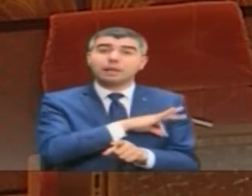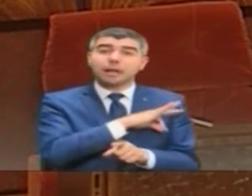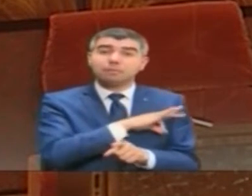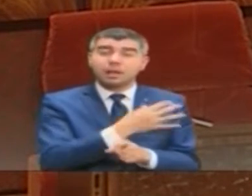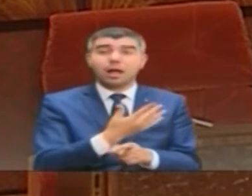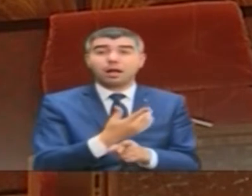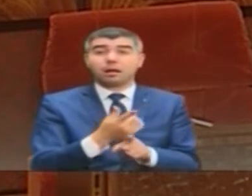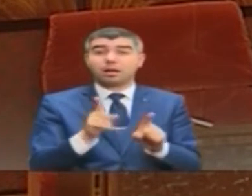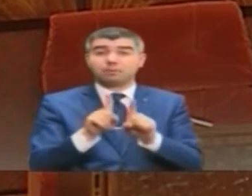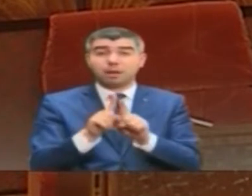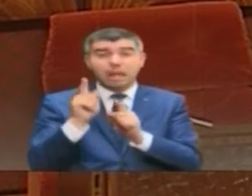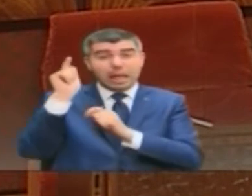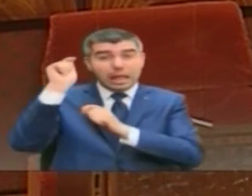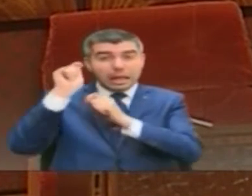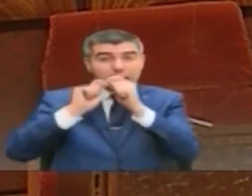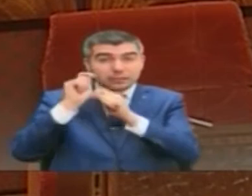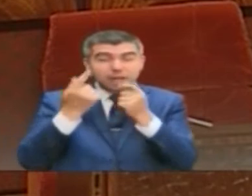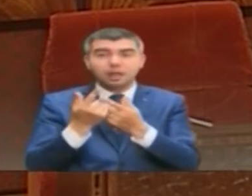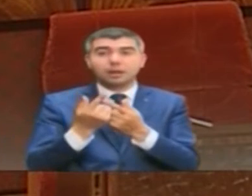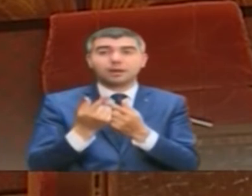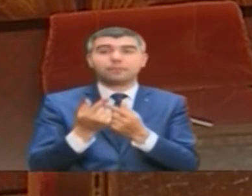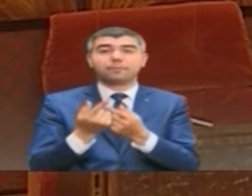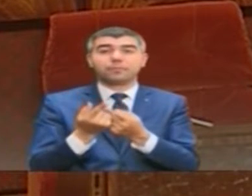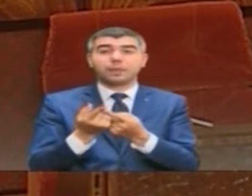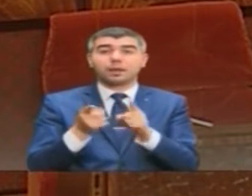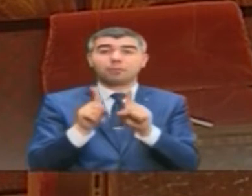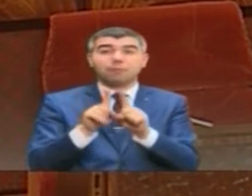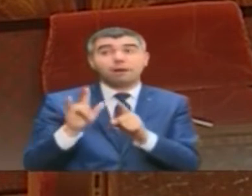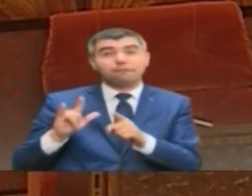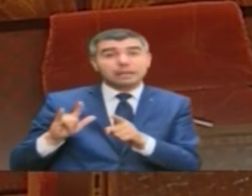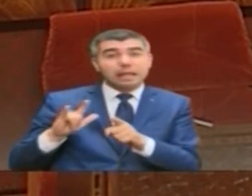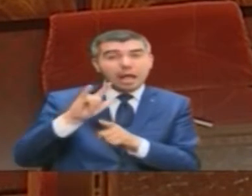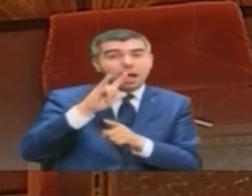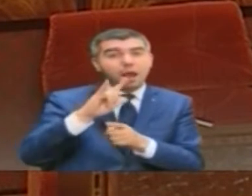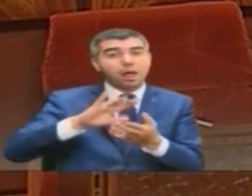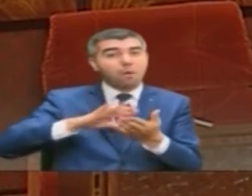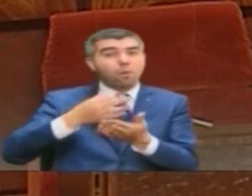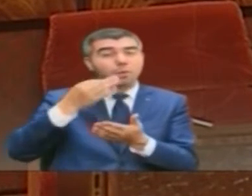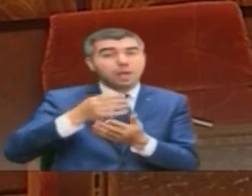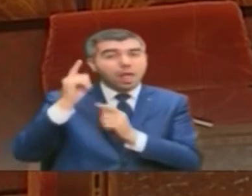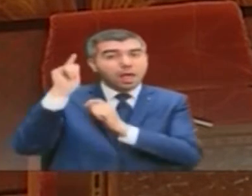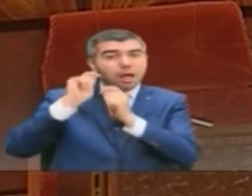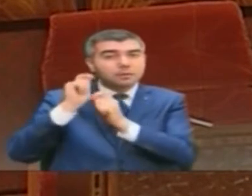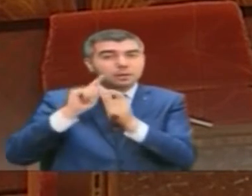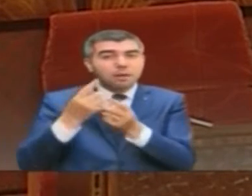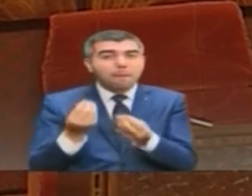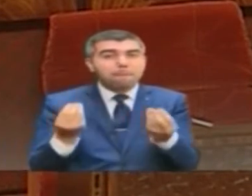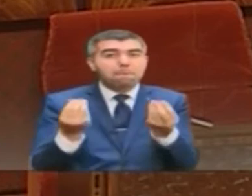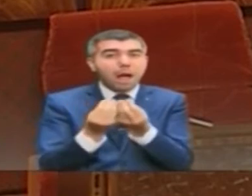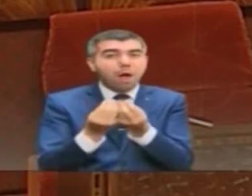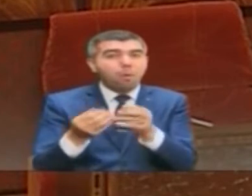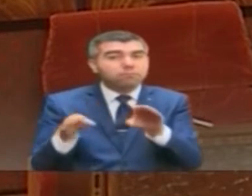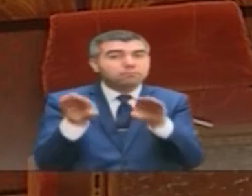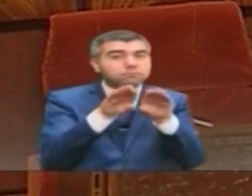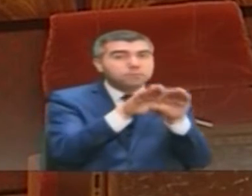المدنيه القوات المسلحه الملكيه القوات الملكيه الجويه وقوات مساعده بطبيعه الحال في اطار التكامل الموجود